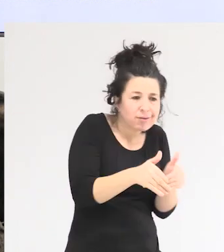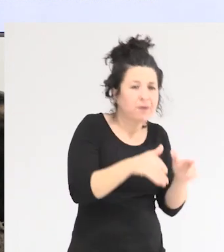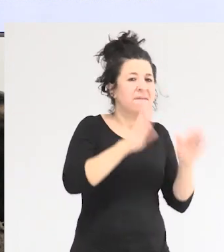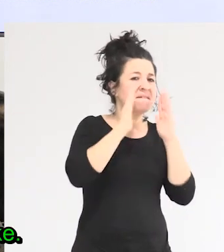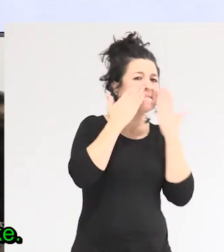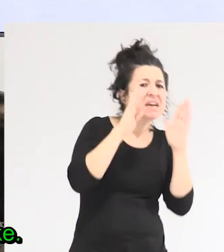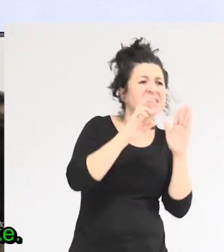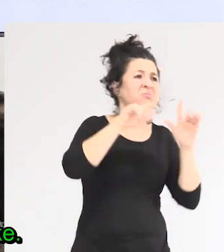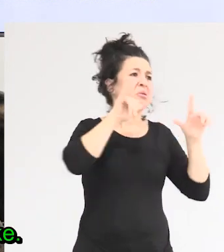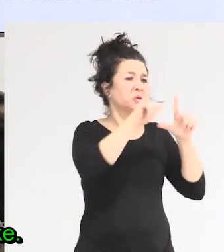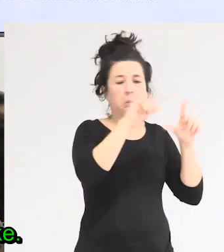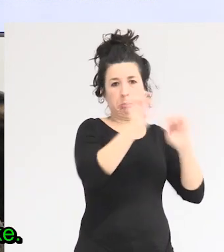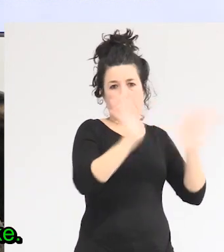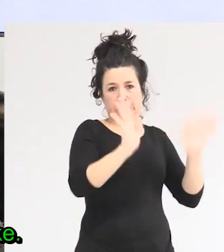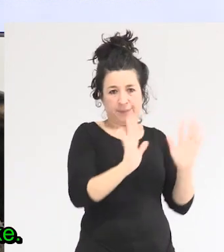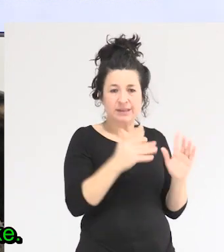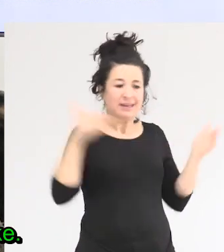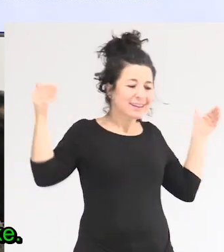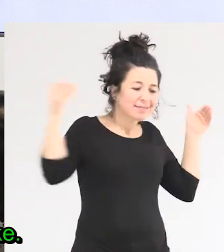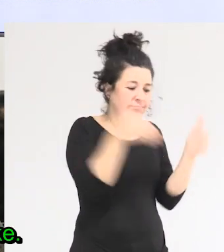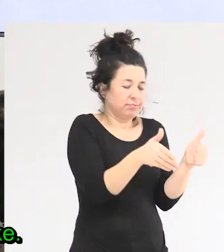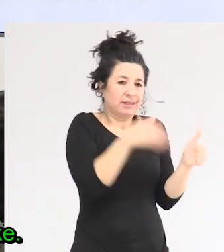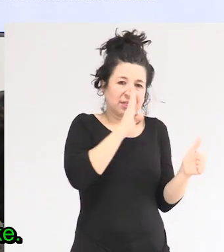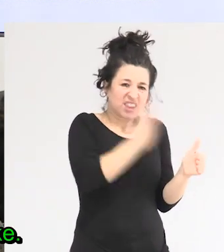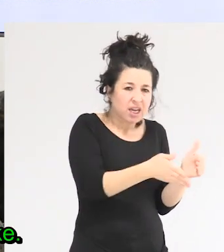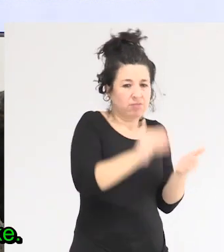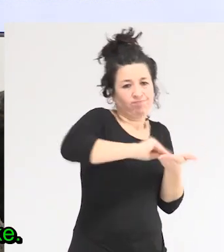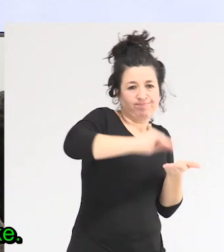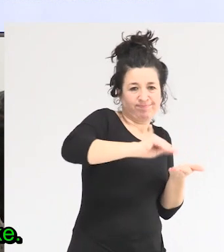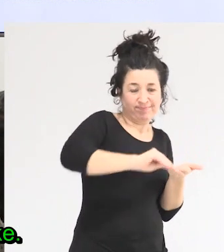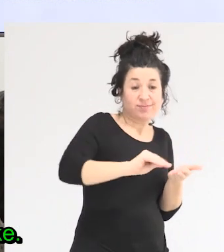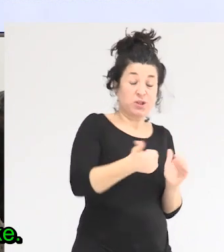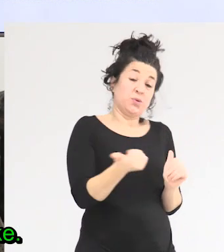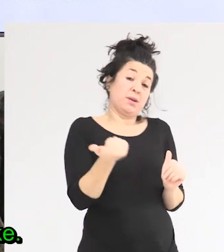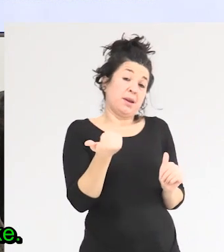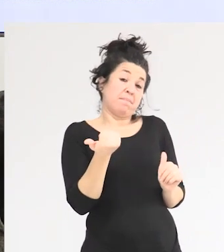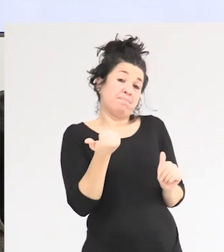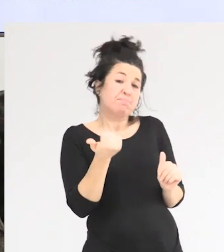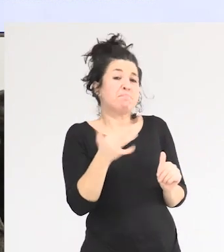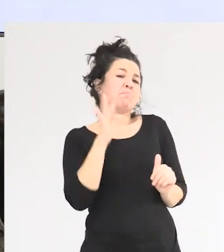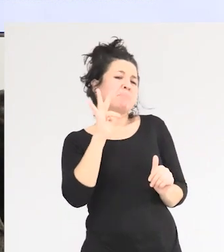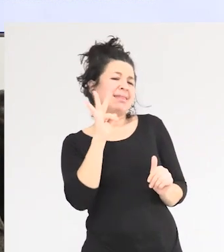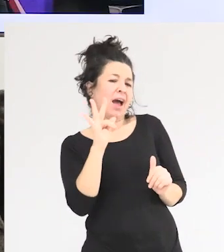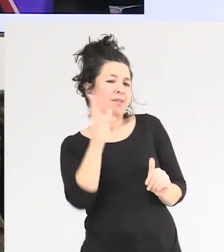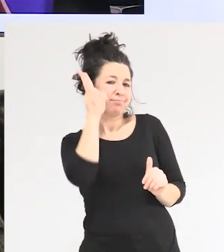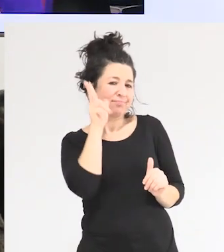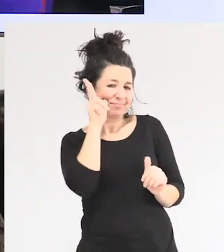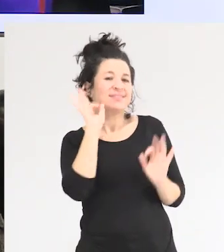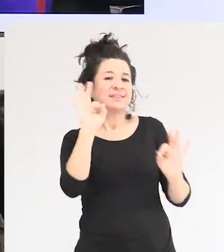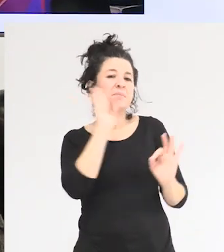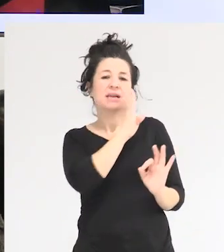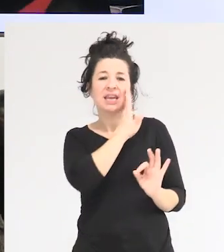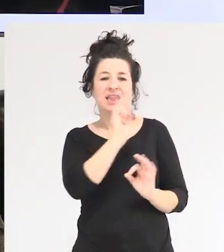bai? Orduan, hau ere bada beste abantaila bat, ama idazlearen abantaila bat, nik esango nuke.